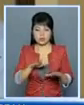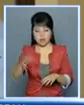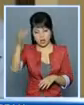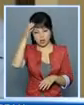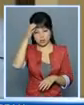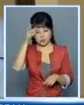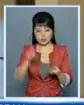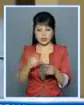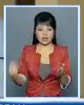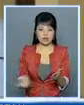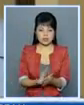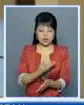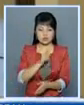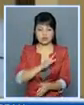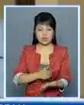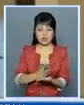ғылыми жұмысқа,